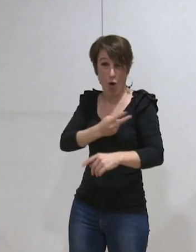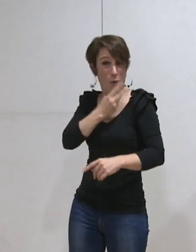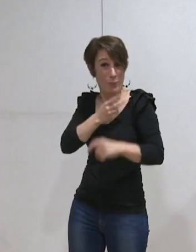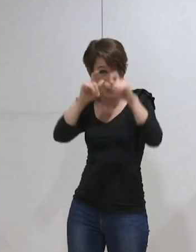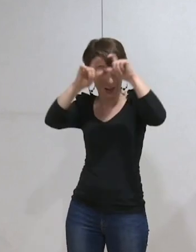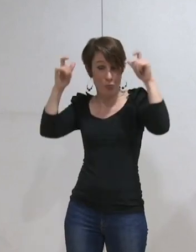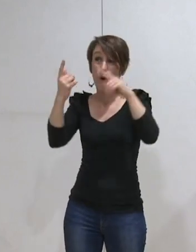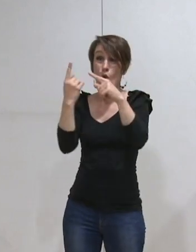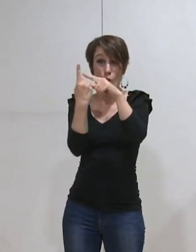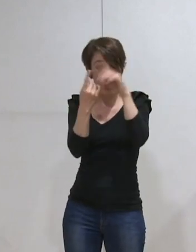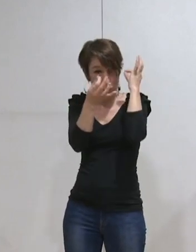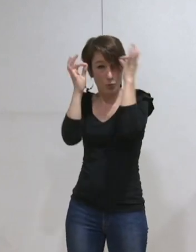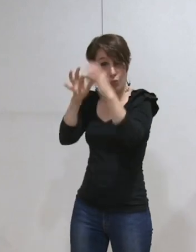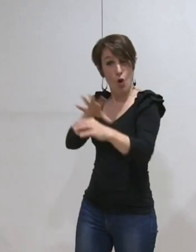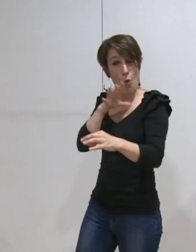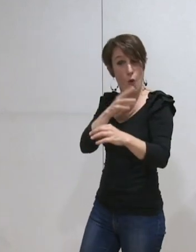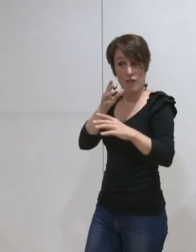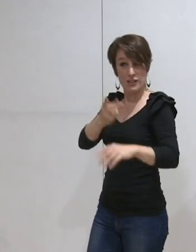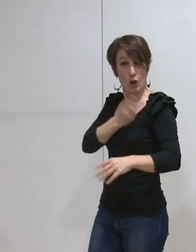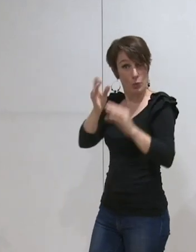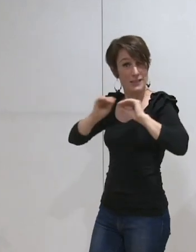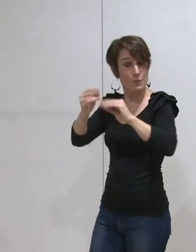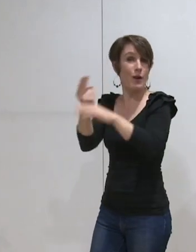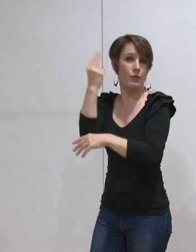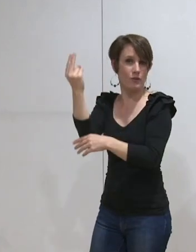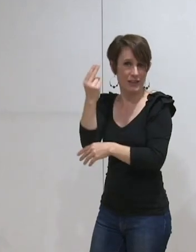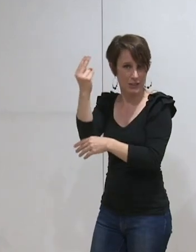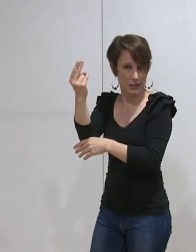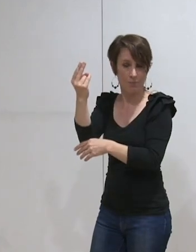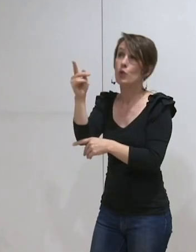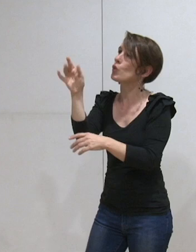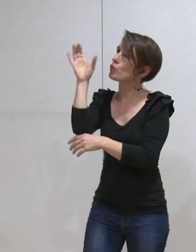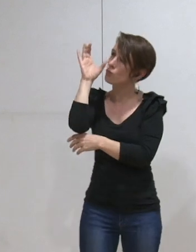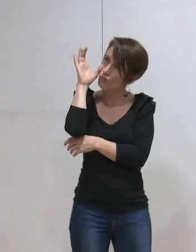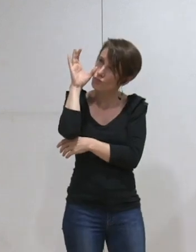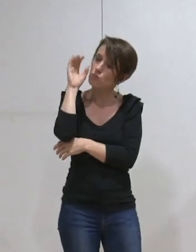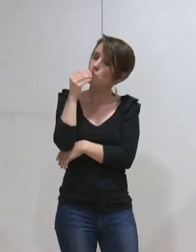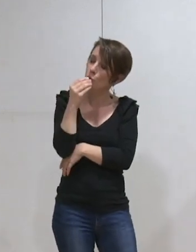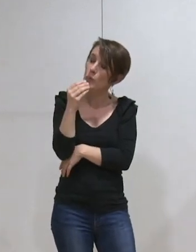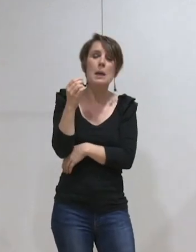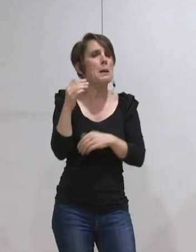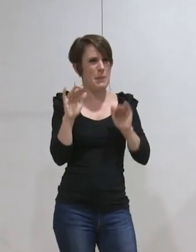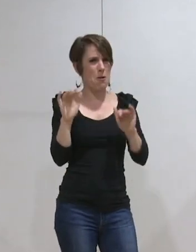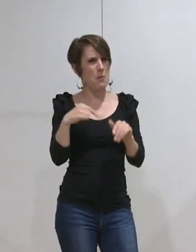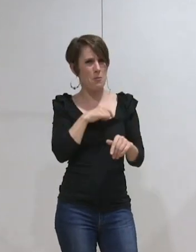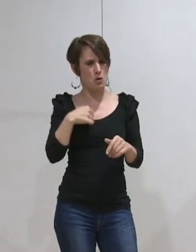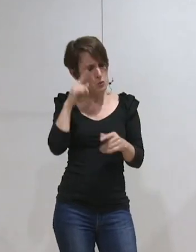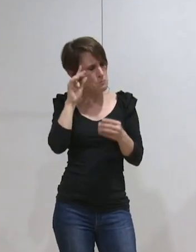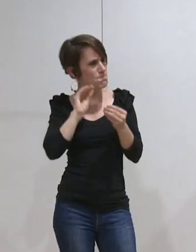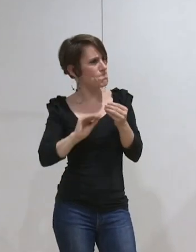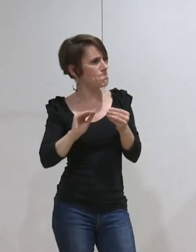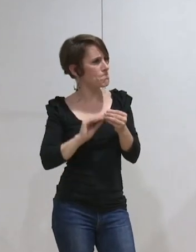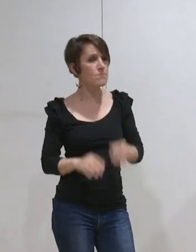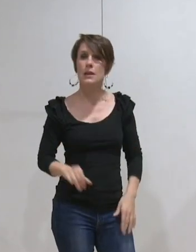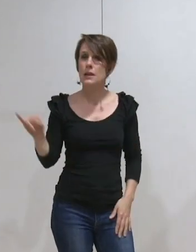écoutons avec attention ce qu'il dit néanmoins nous nous posons quand même quelques questions est-ce que Monsieur bouaker envisage de faire payer